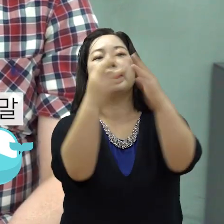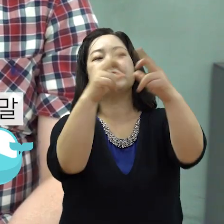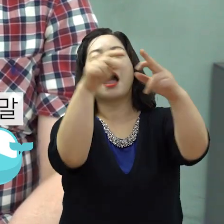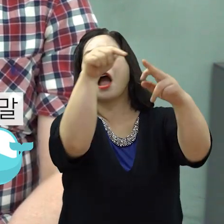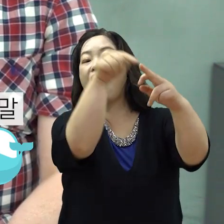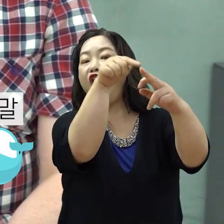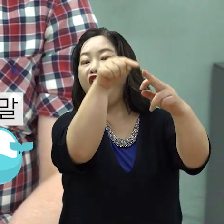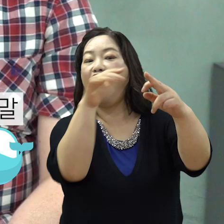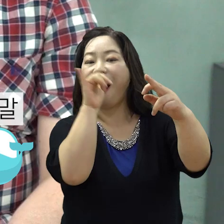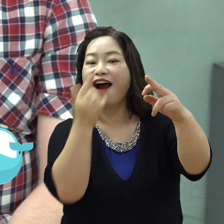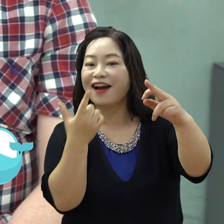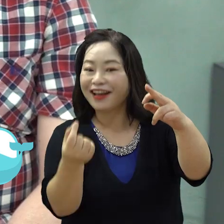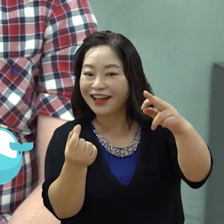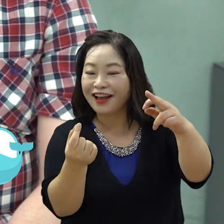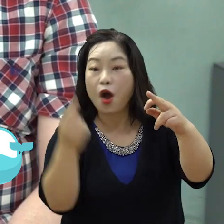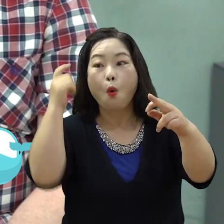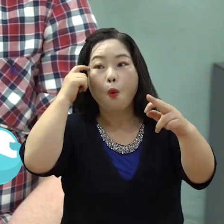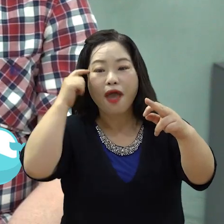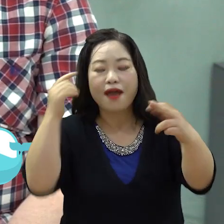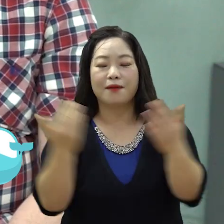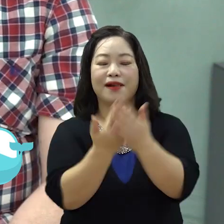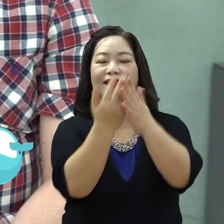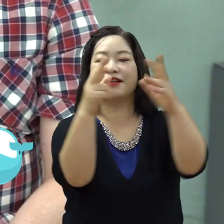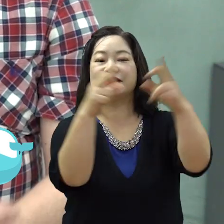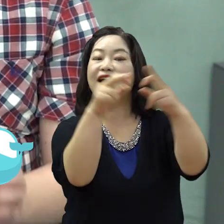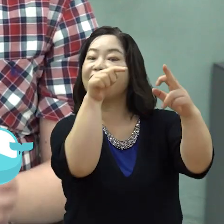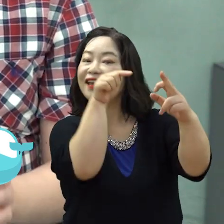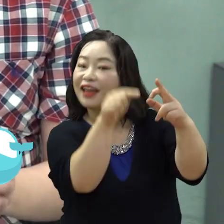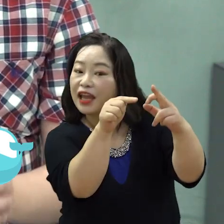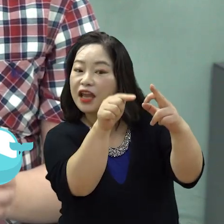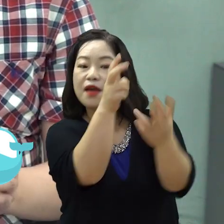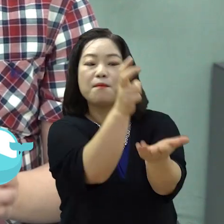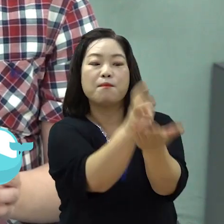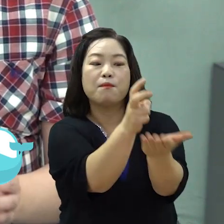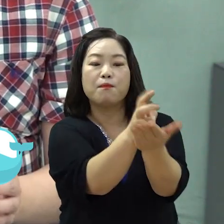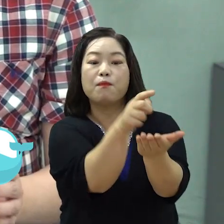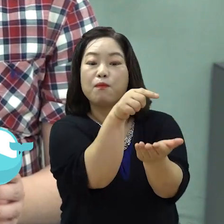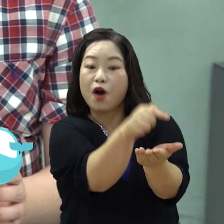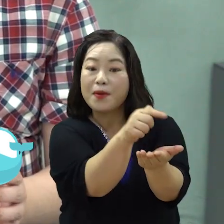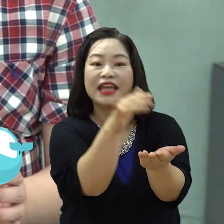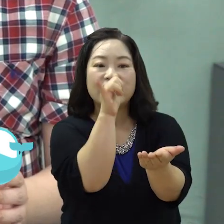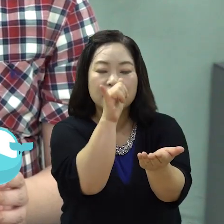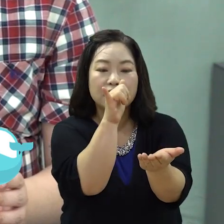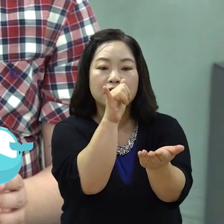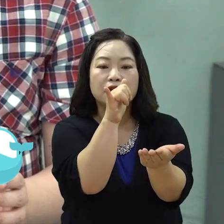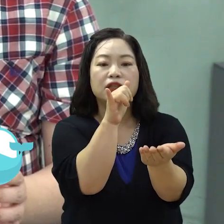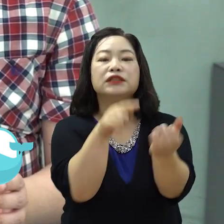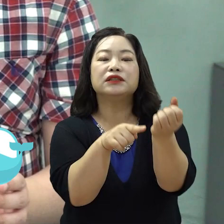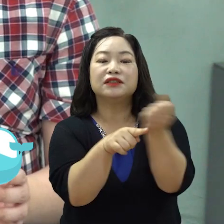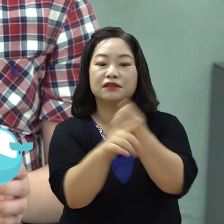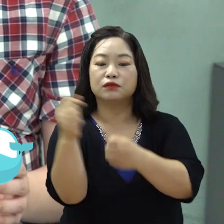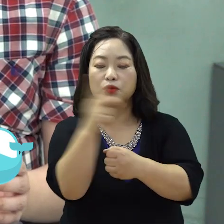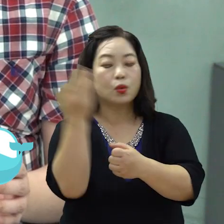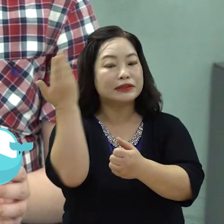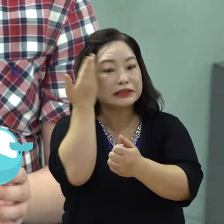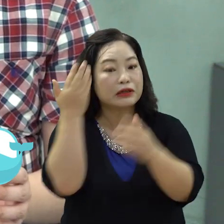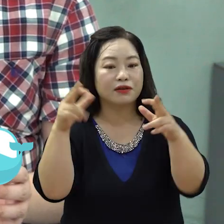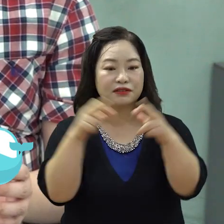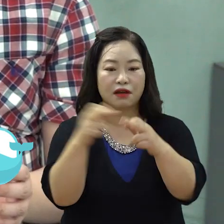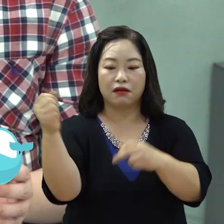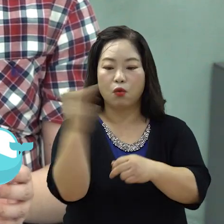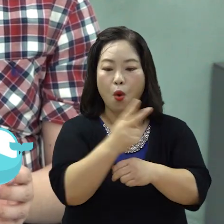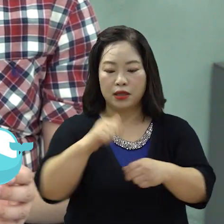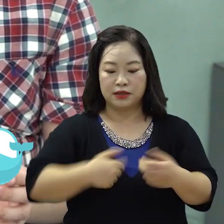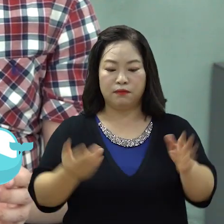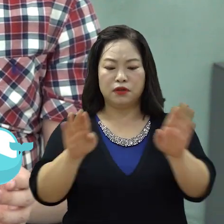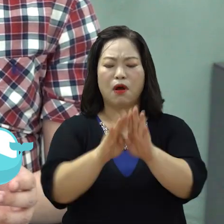제일 높은 데 있습니다. 왜냐면 발달장애는 발달장애인법상에 존재하는 개념으로 지적장애, 자폐성을